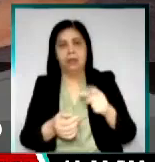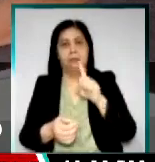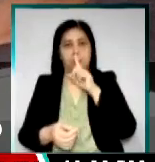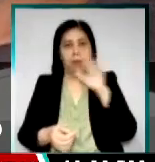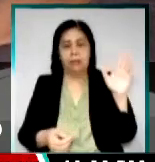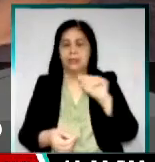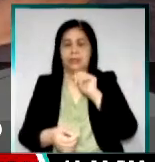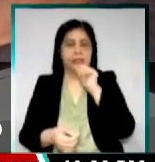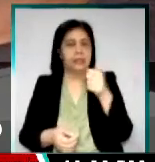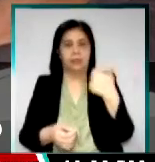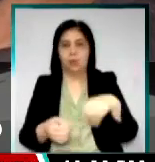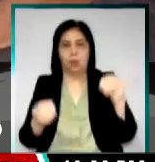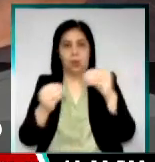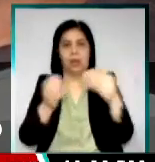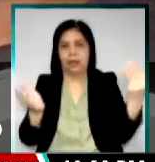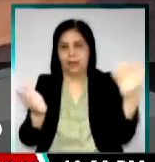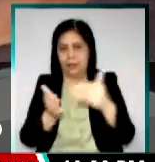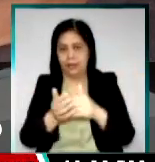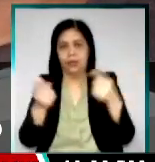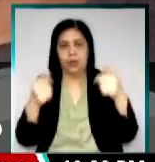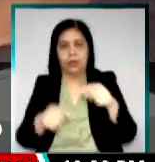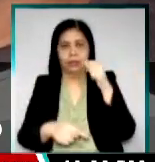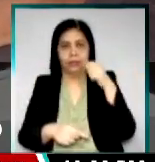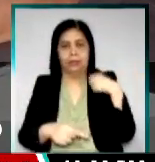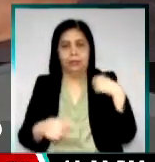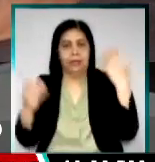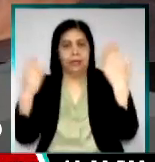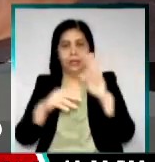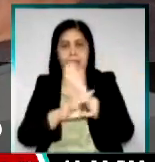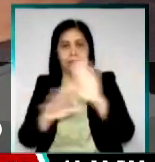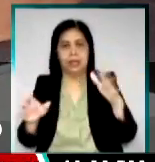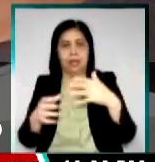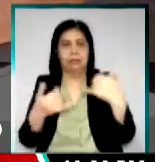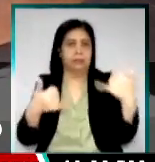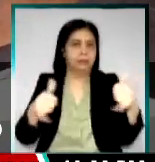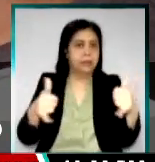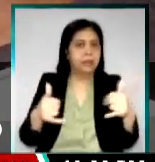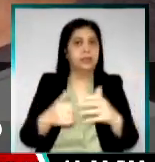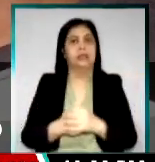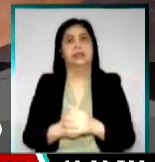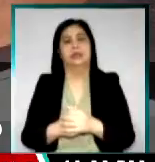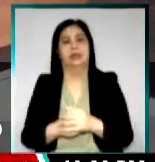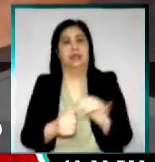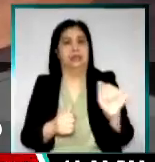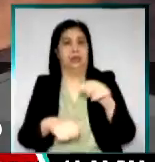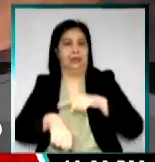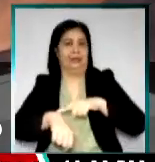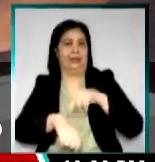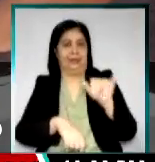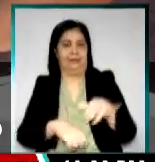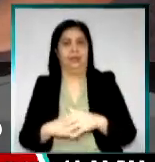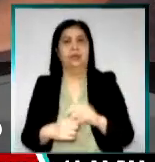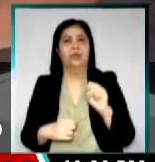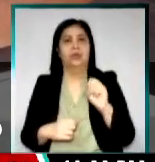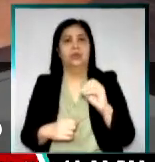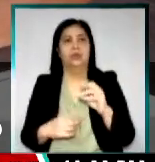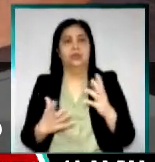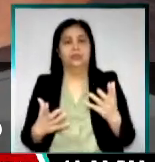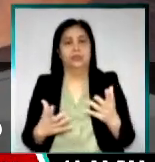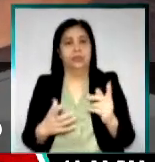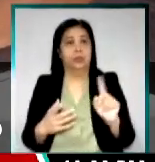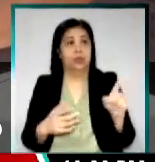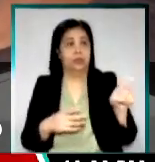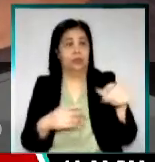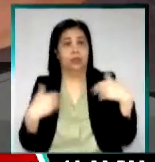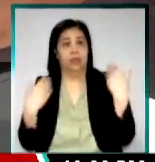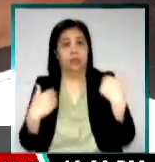uulitin yung nangyari kagabi at hindi na sila maglalaro ng ganong oras. So ang mga bata humingi rin ng